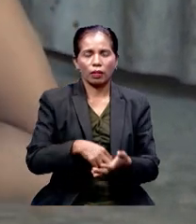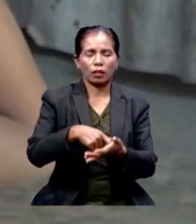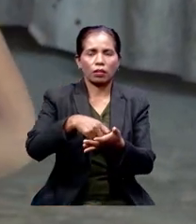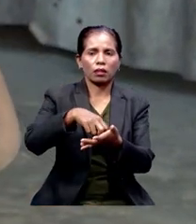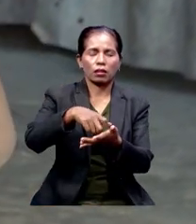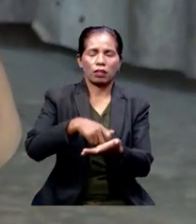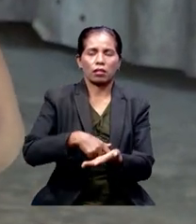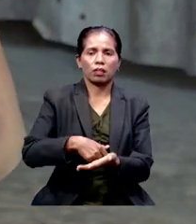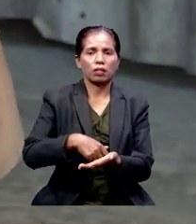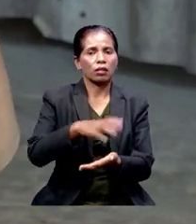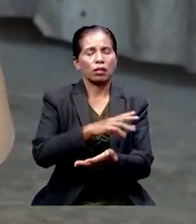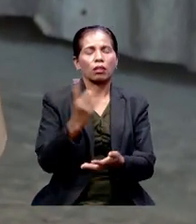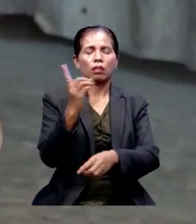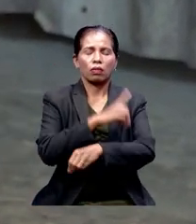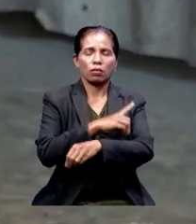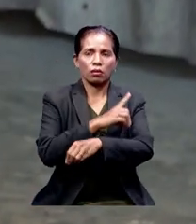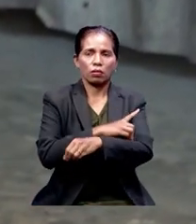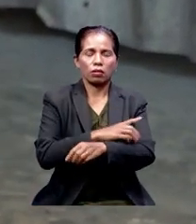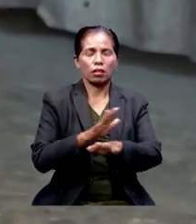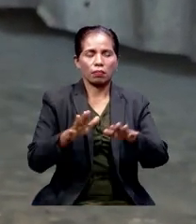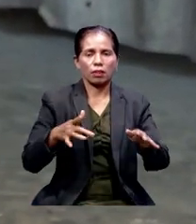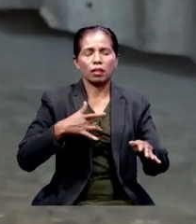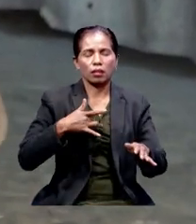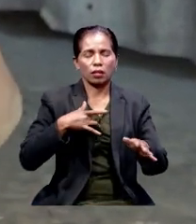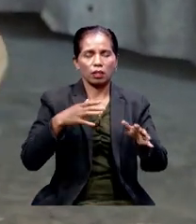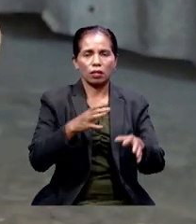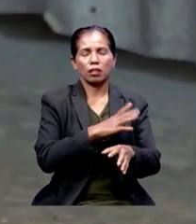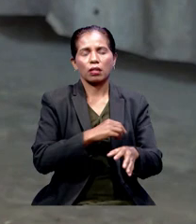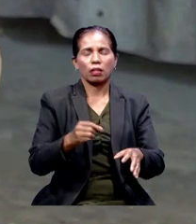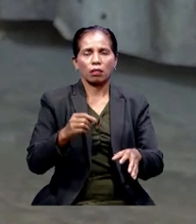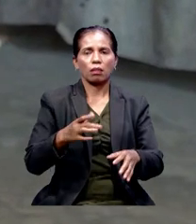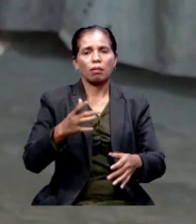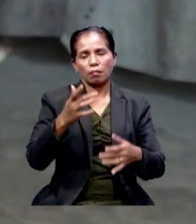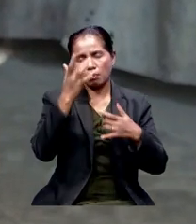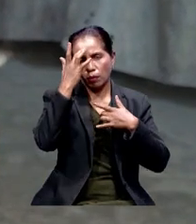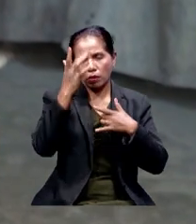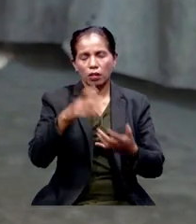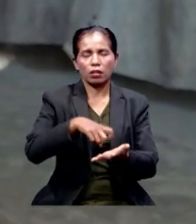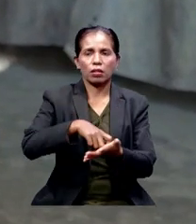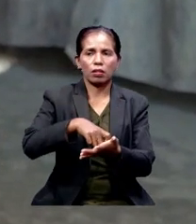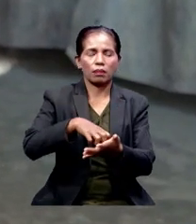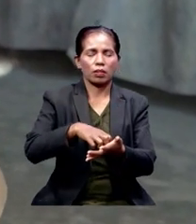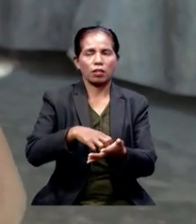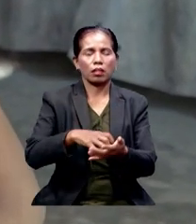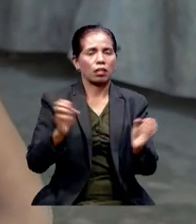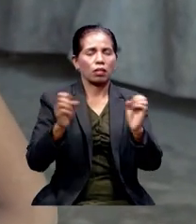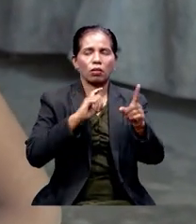sabe. Labarik senti mora sela taman labarik kuliah lah beh ni mah sabe pasien selit.